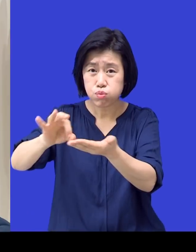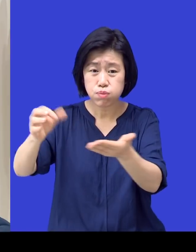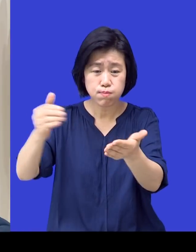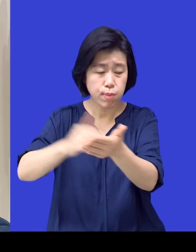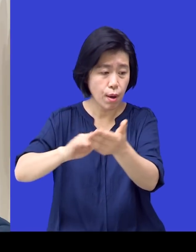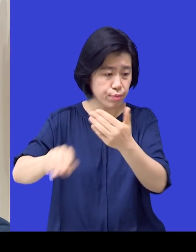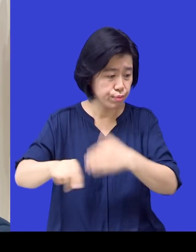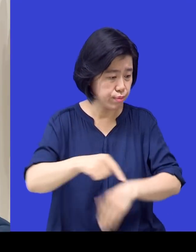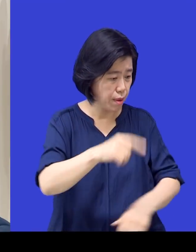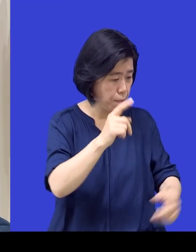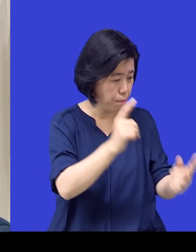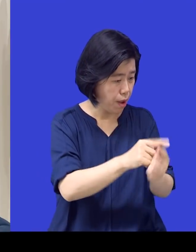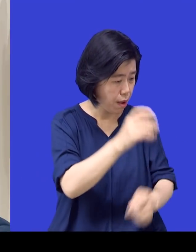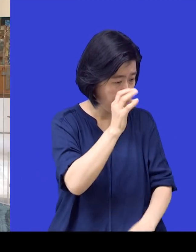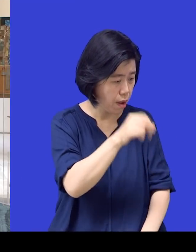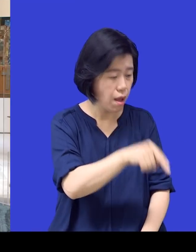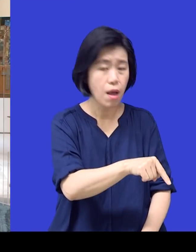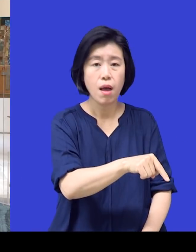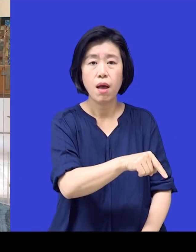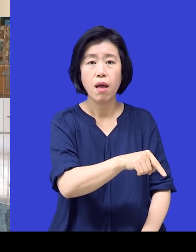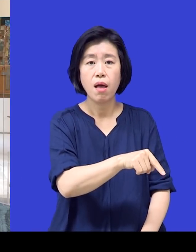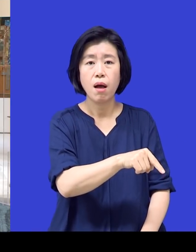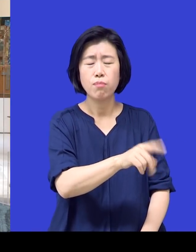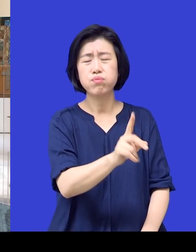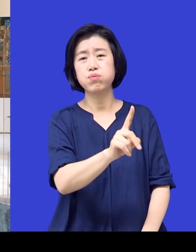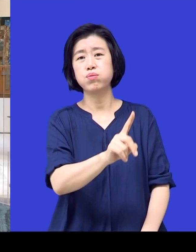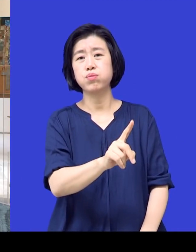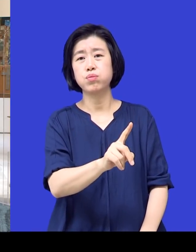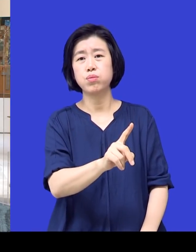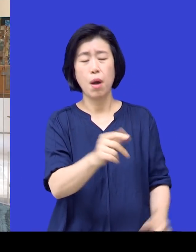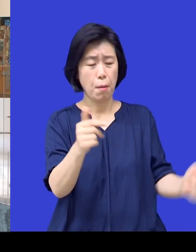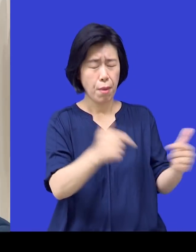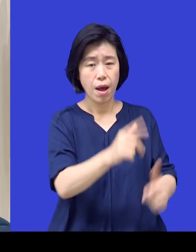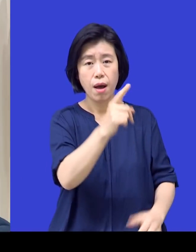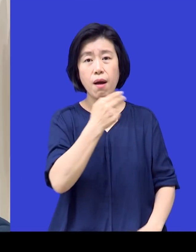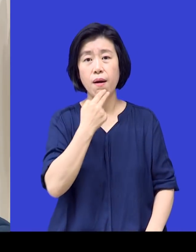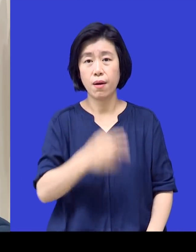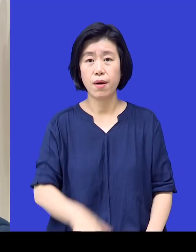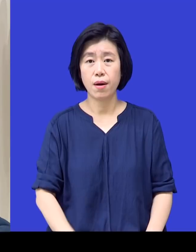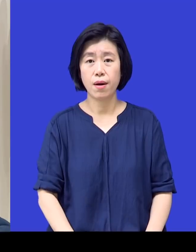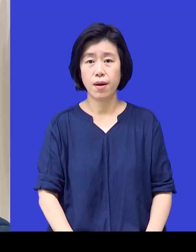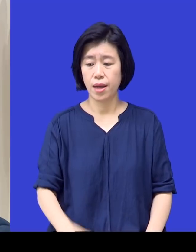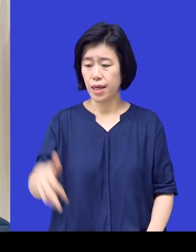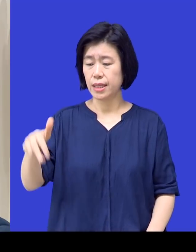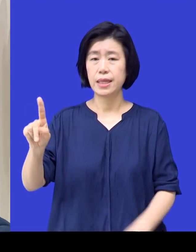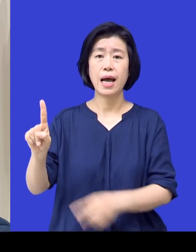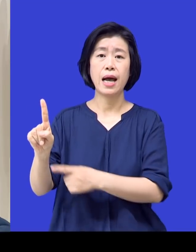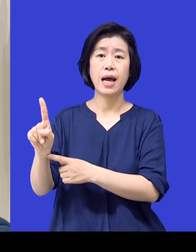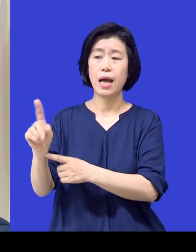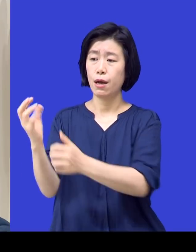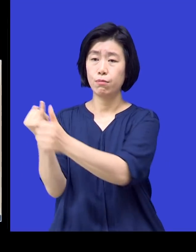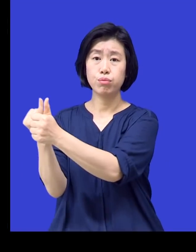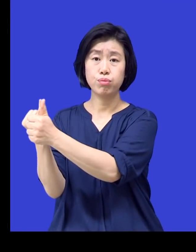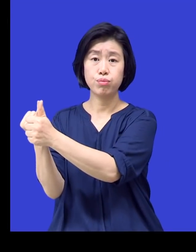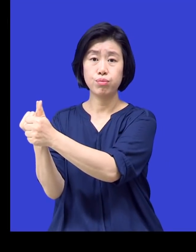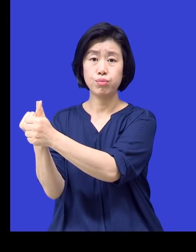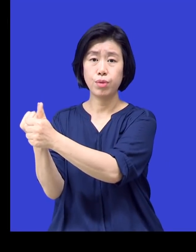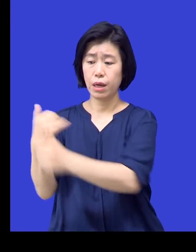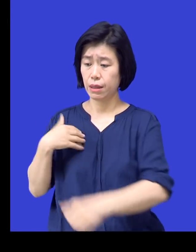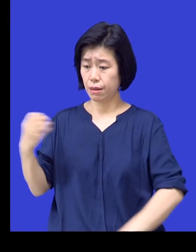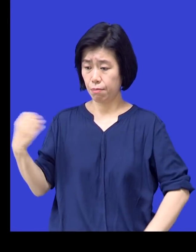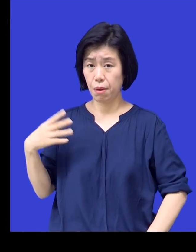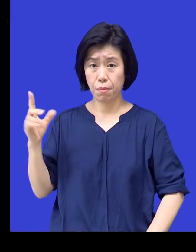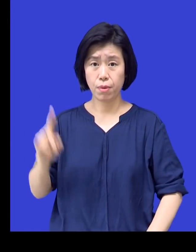네. 근데 차인표 신혜라는 그걸 모르잖아요, 배경을. 예. 그러니까 네. 저한테서 이 아이 위해서 기도해달라고